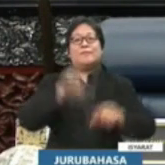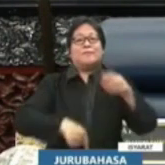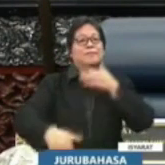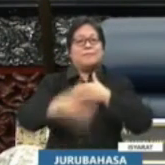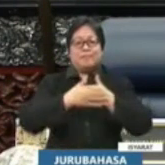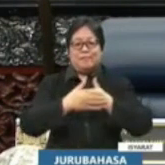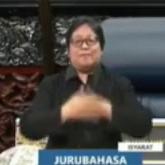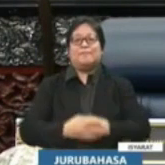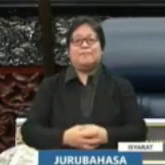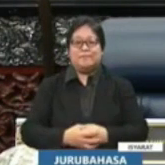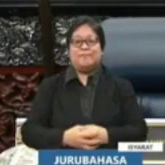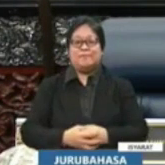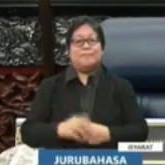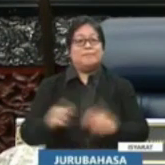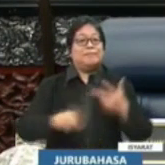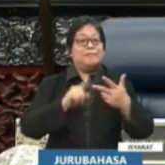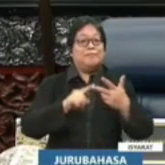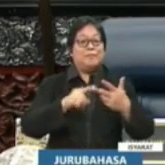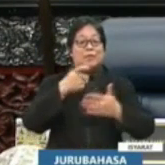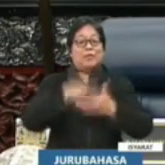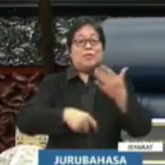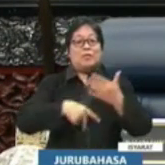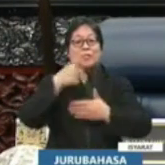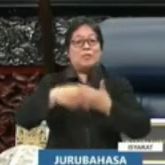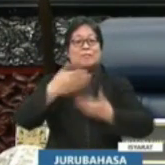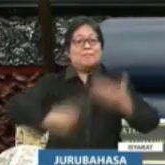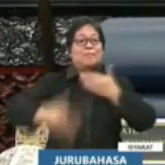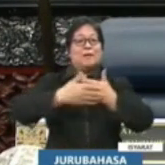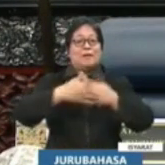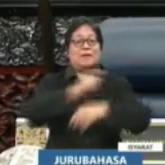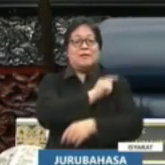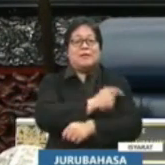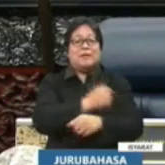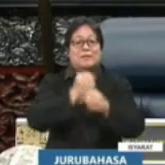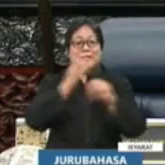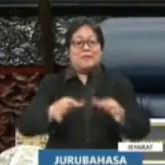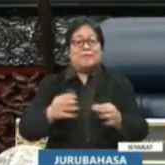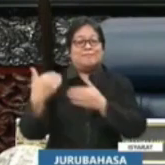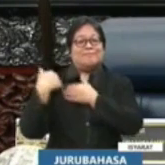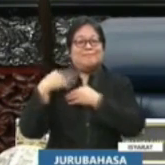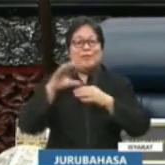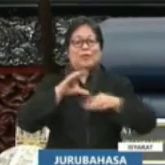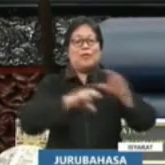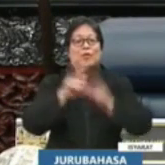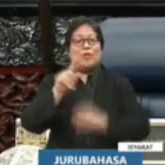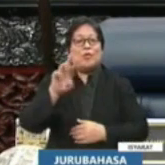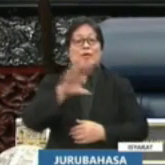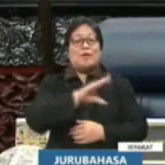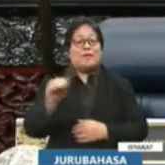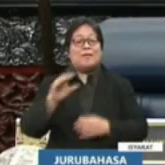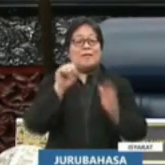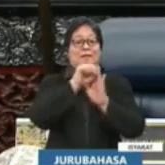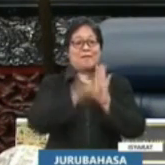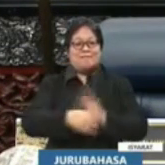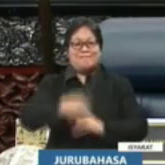kembali ke sini. Ketiga, kos program rekalibrasi tenaga kerja yang terpaksa ditanggung oleh kontraktor serta pengenaan